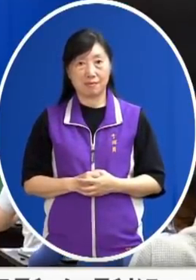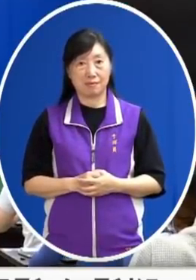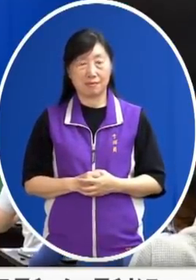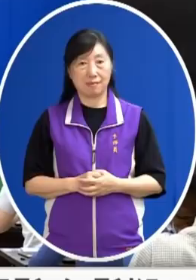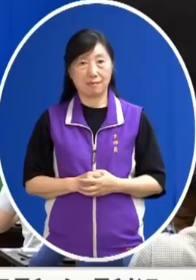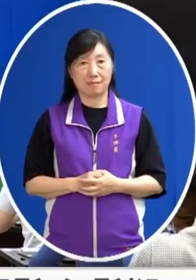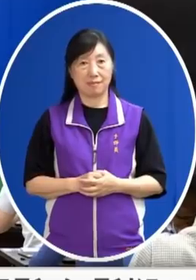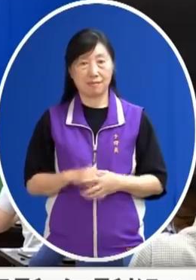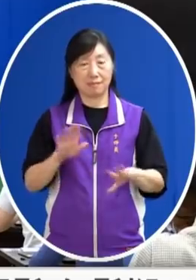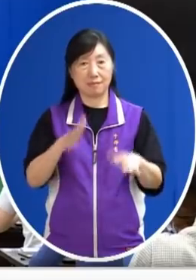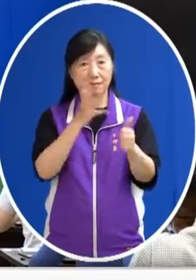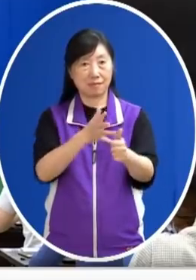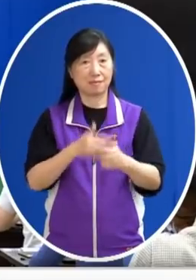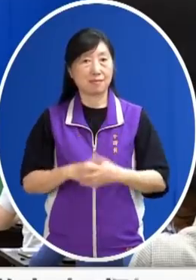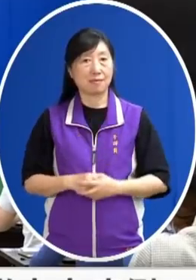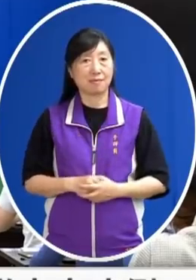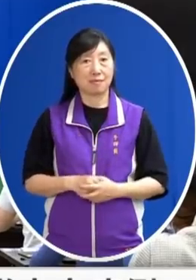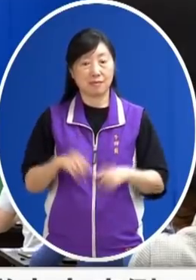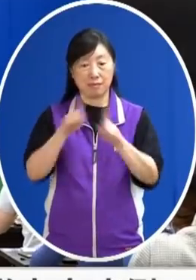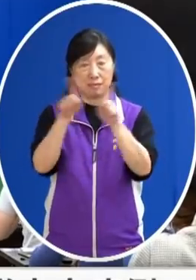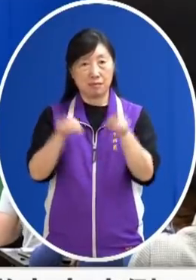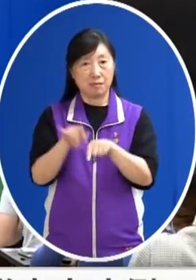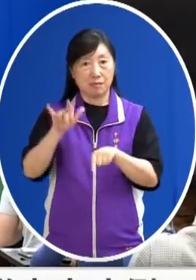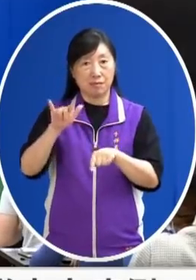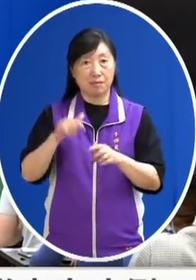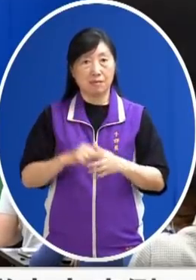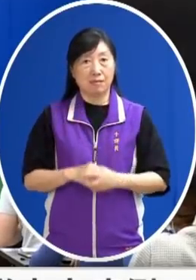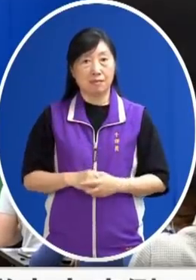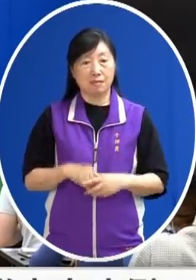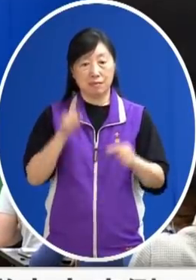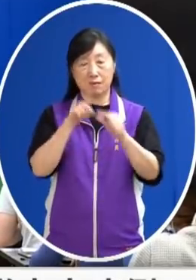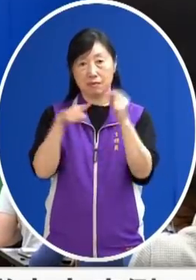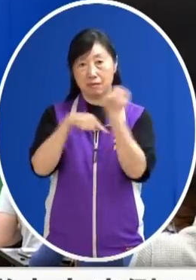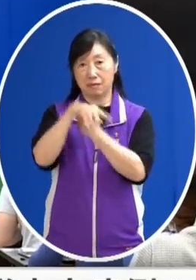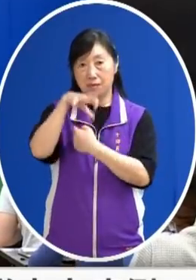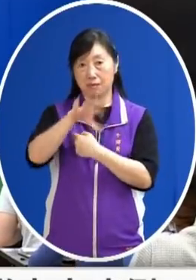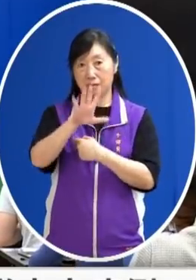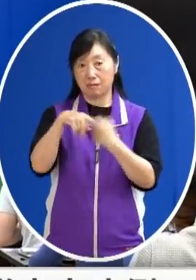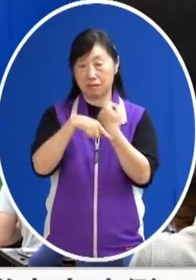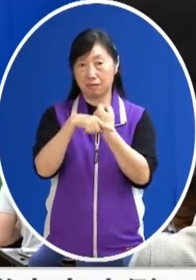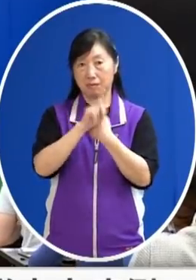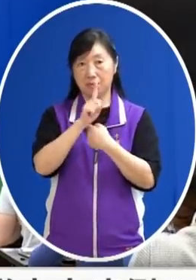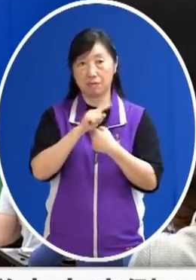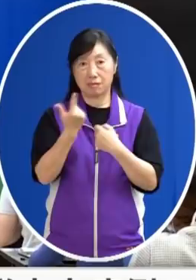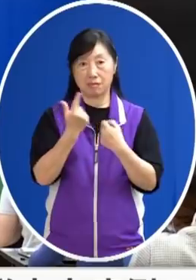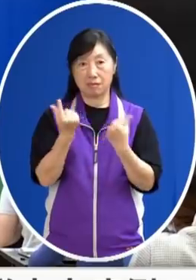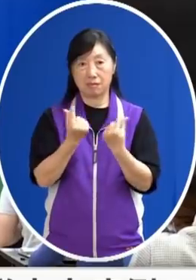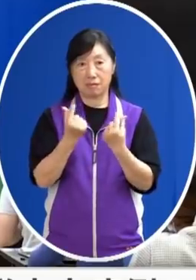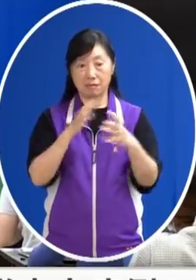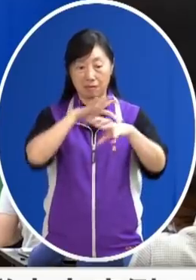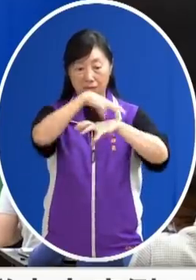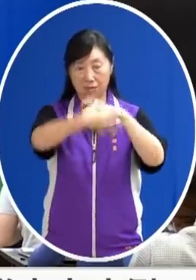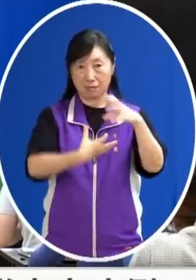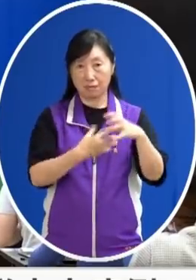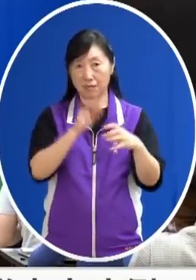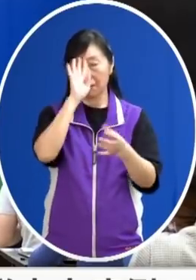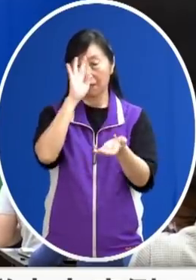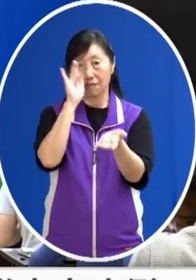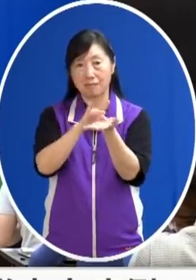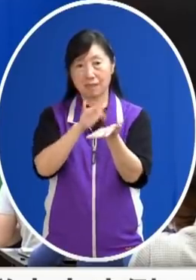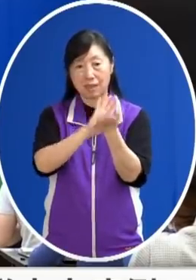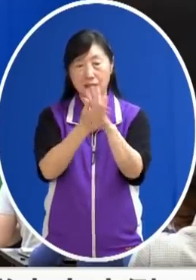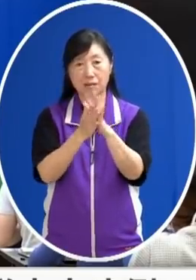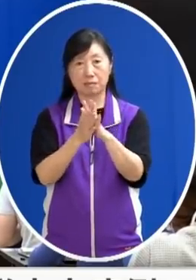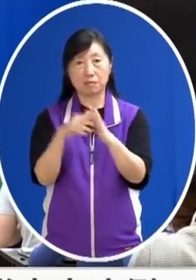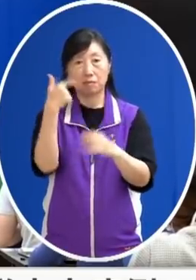报道者提问，想要请教一下张教授，因为中研院的研究有说，现在看起来全球的病毒已经变异演化成